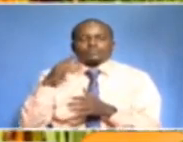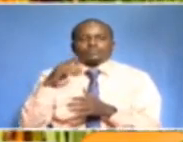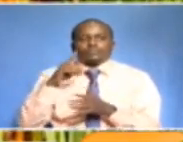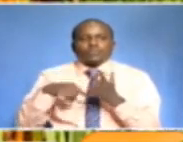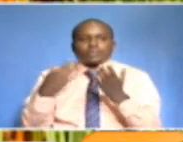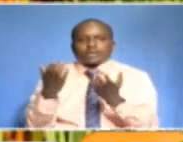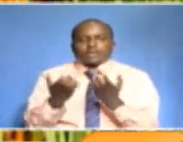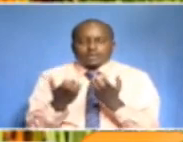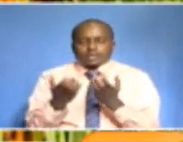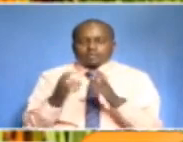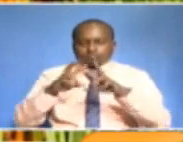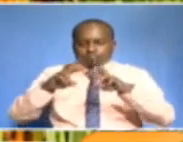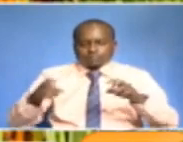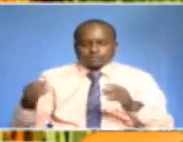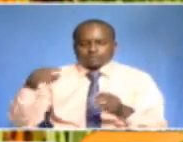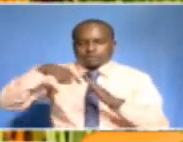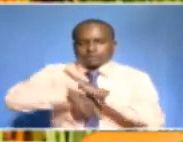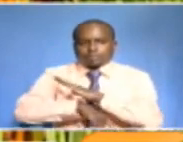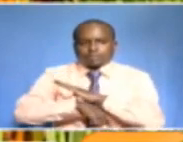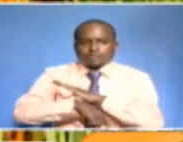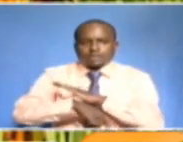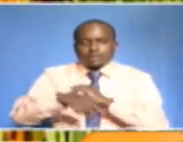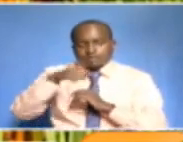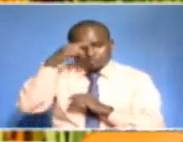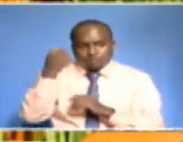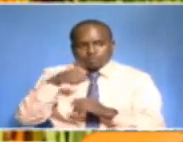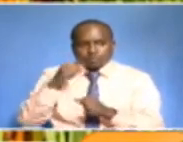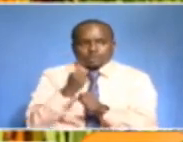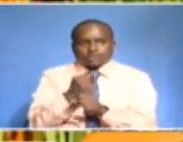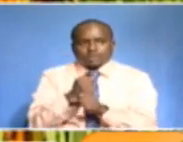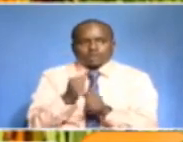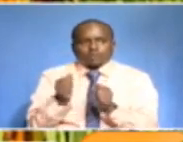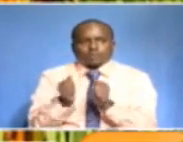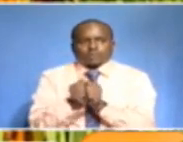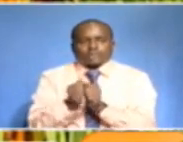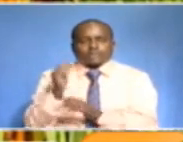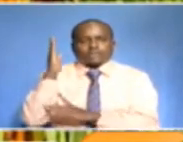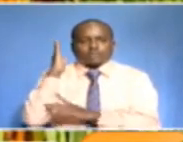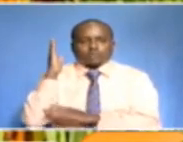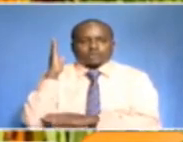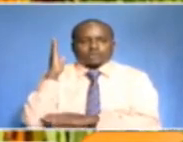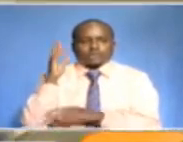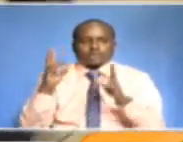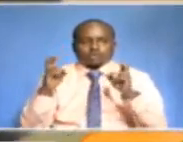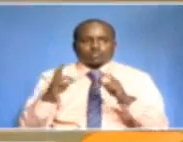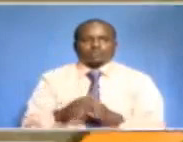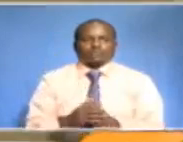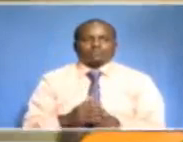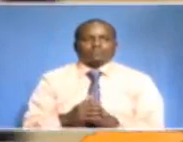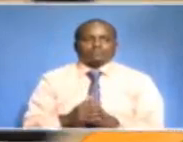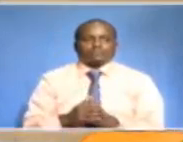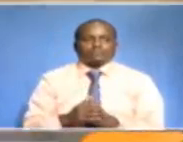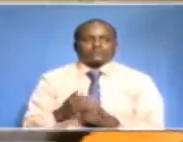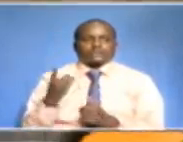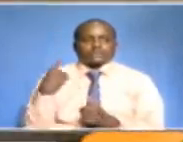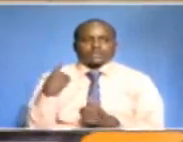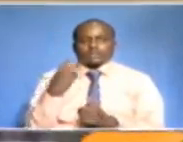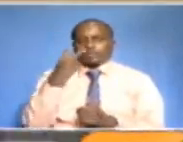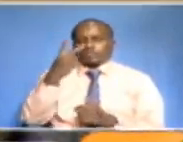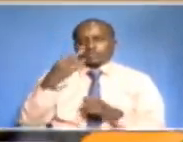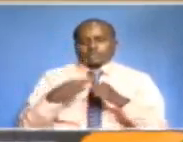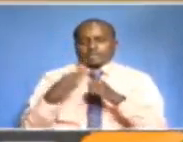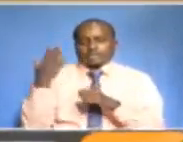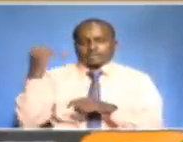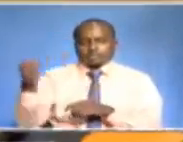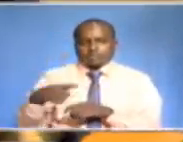ichu kabisa kwa sababu Sisi tun Deal na Mambo ambo najua ni Security Documents tarehe 28 mwezi Uli